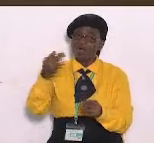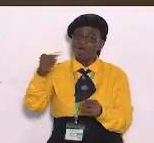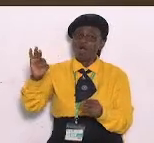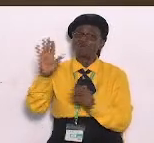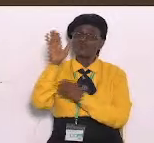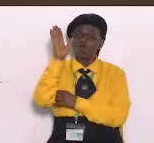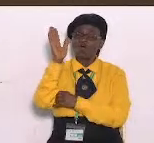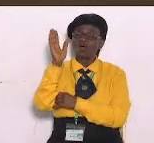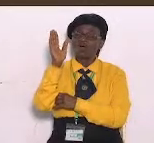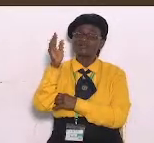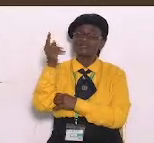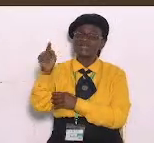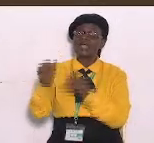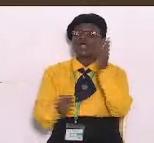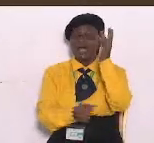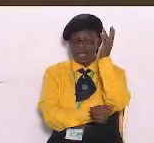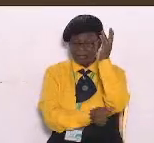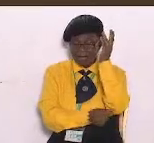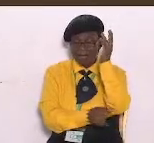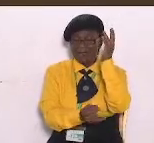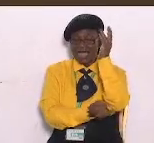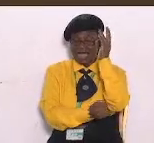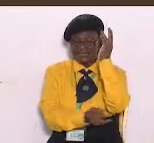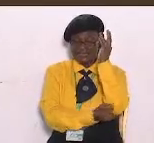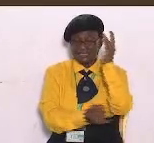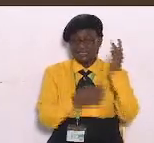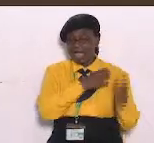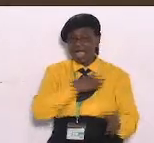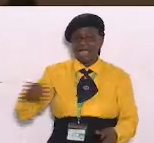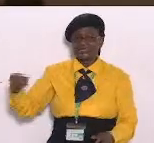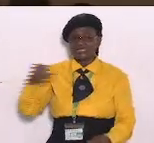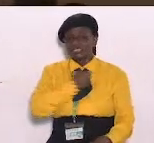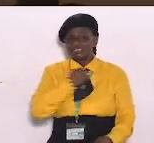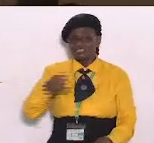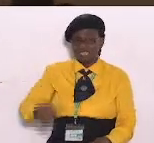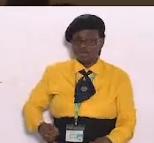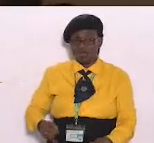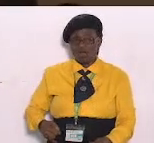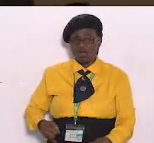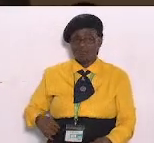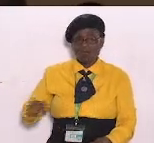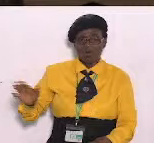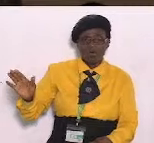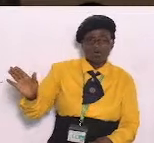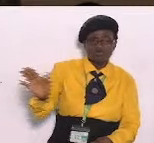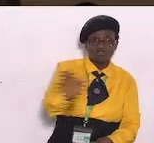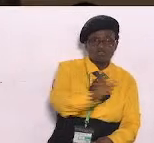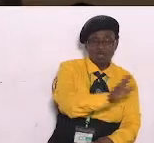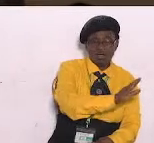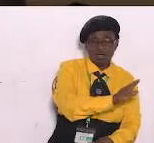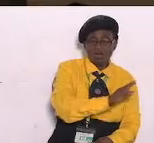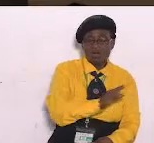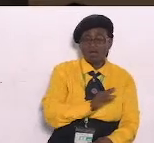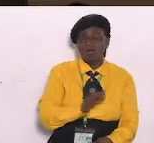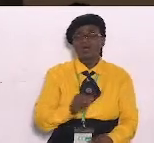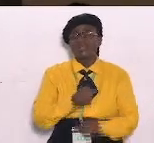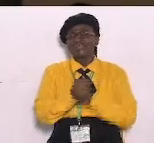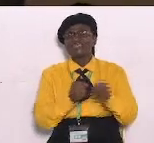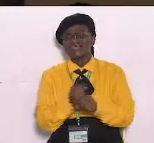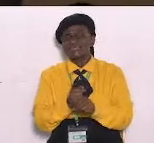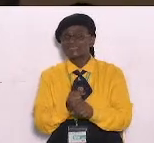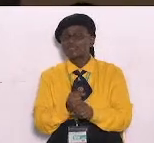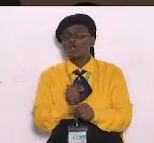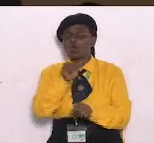là-bas au nom de Dieu d'Abraham Isaac et Jacob t